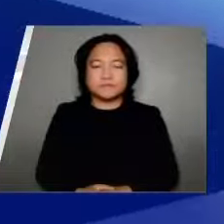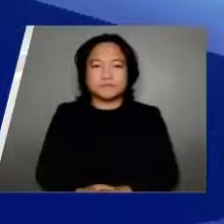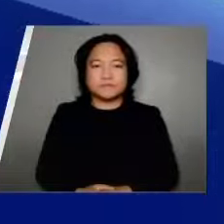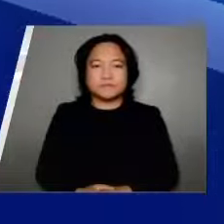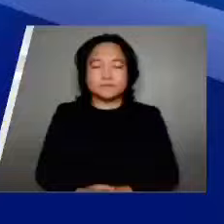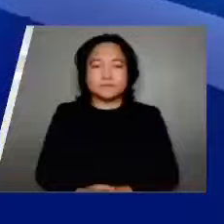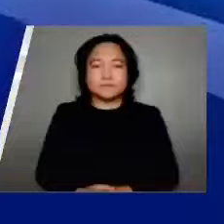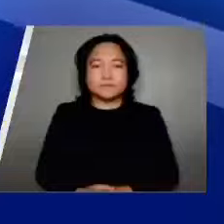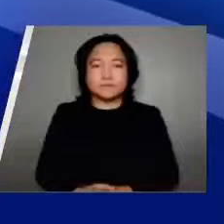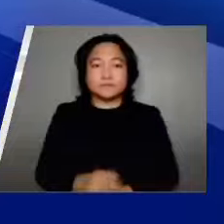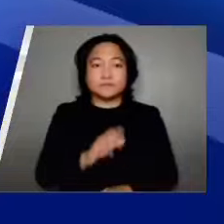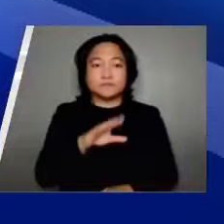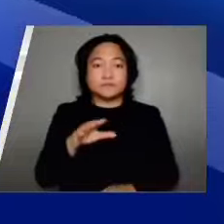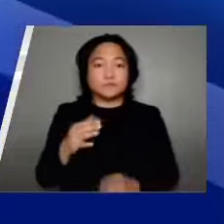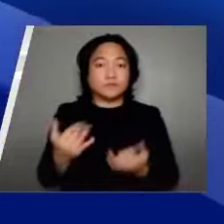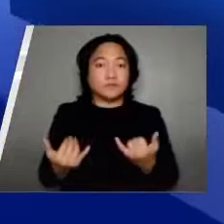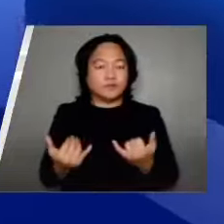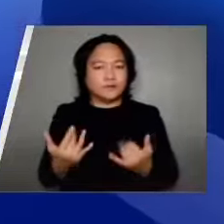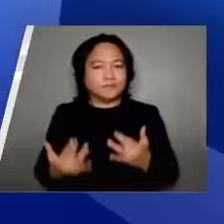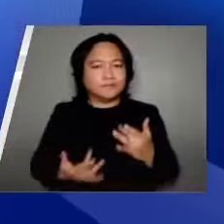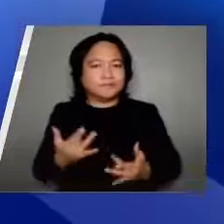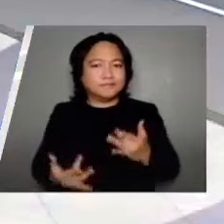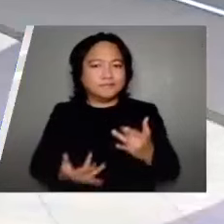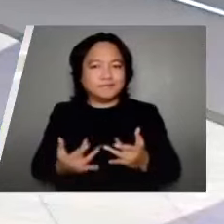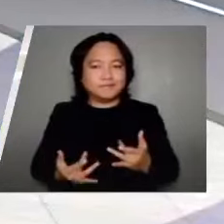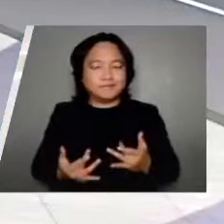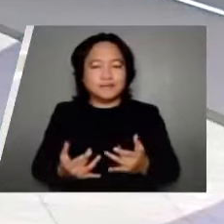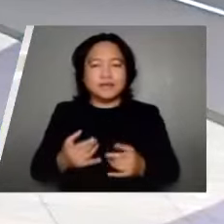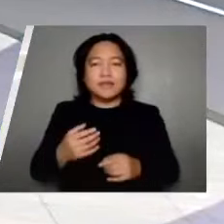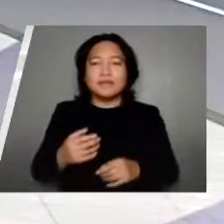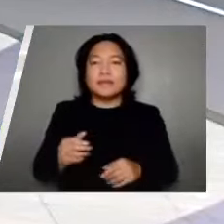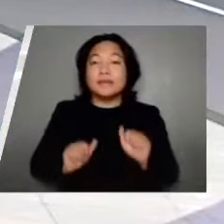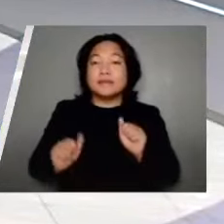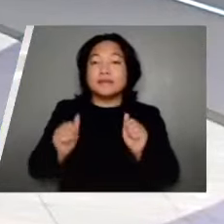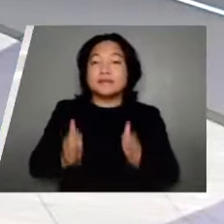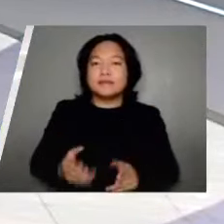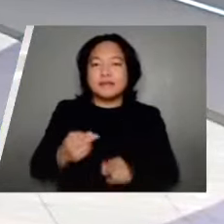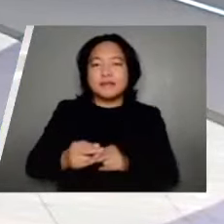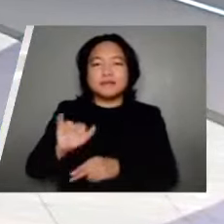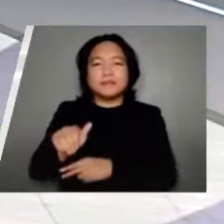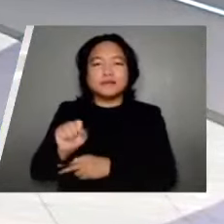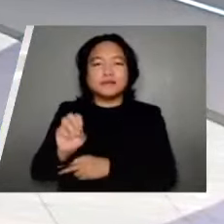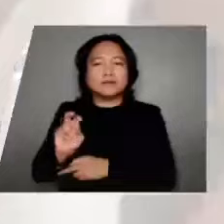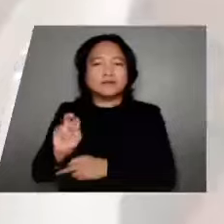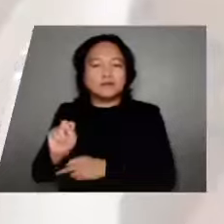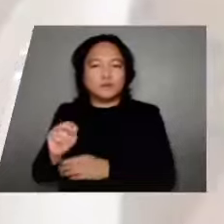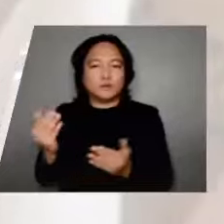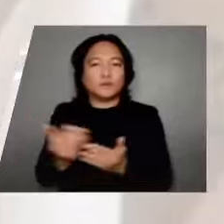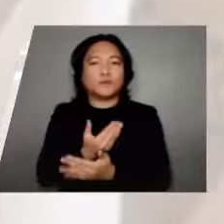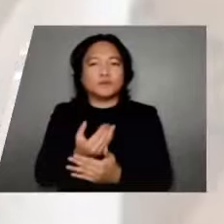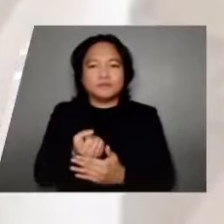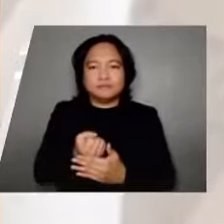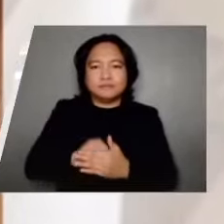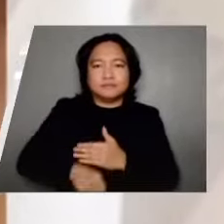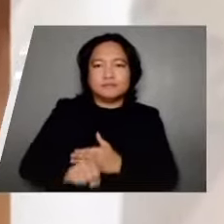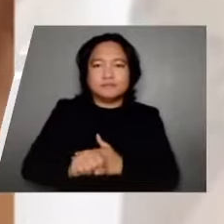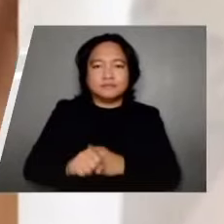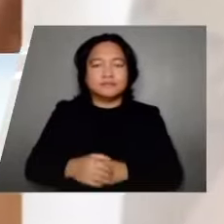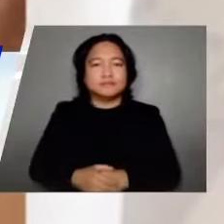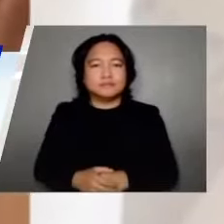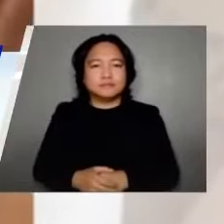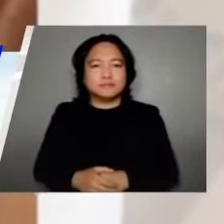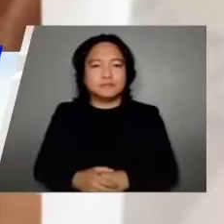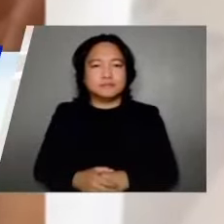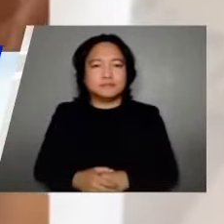May bagong bundle of joy si Yasmien Kurdi. Siya si baby Raya Laila. Buso ni Yasmien at mista na si Ray